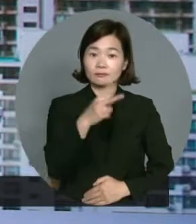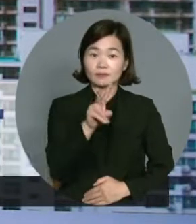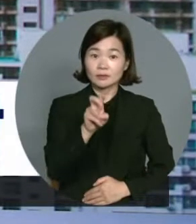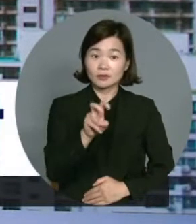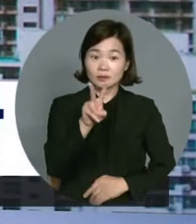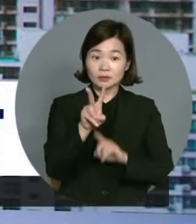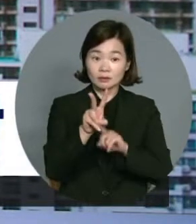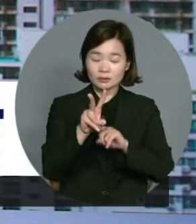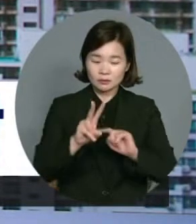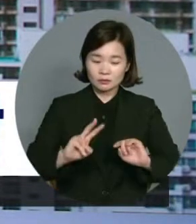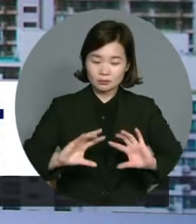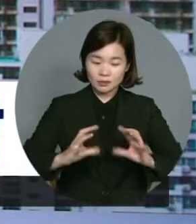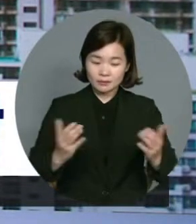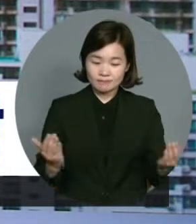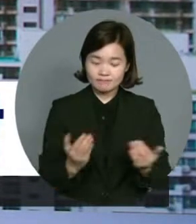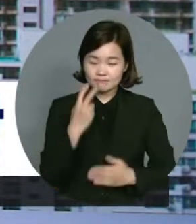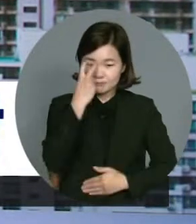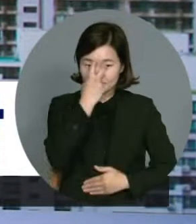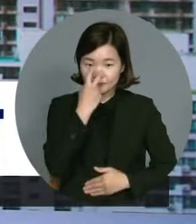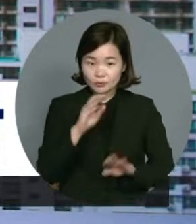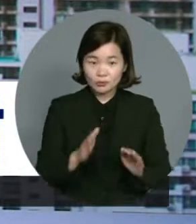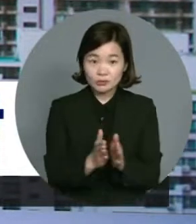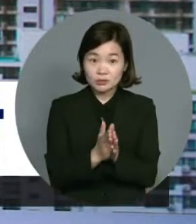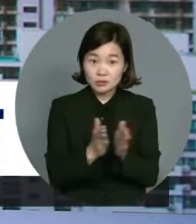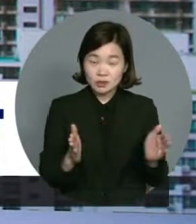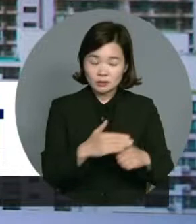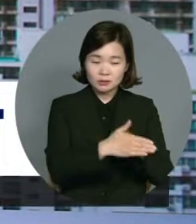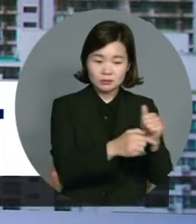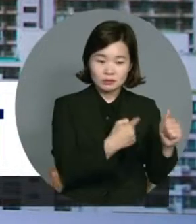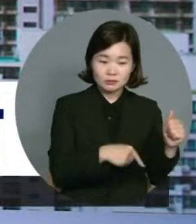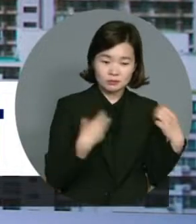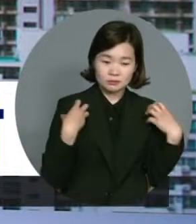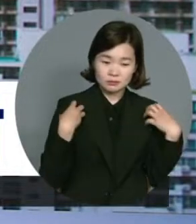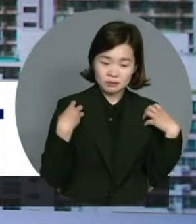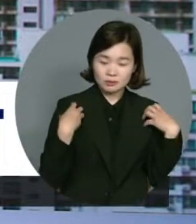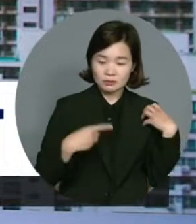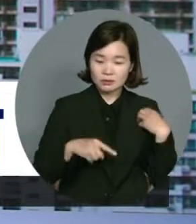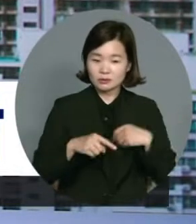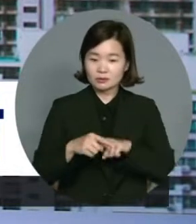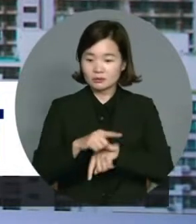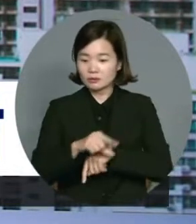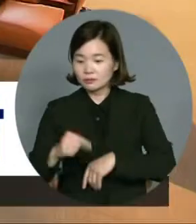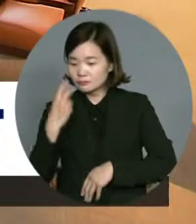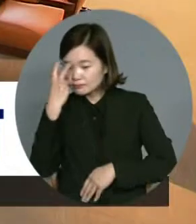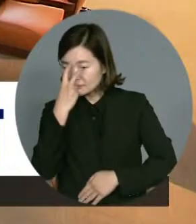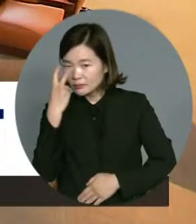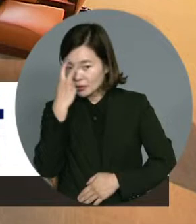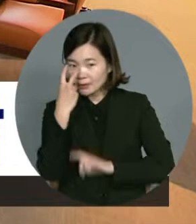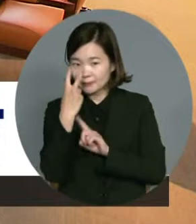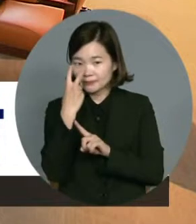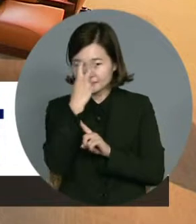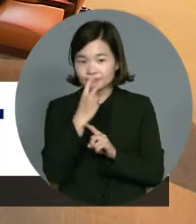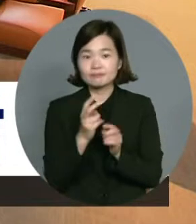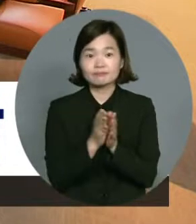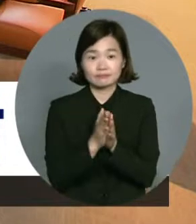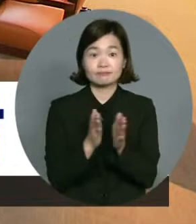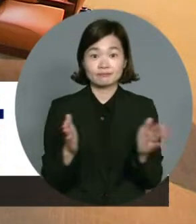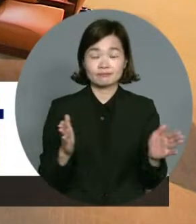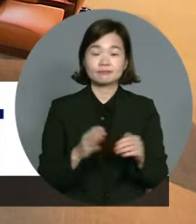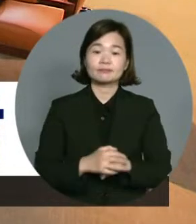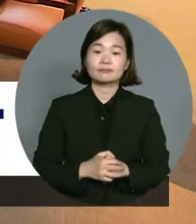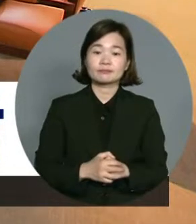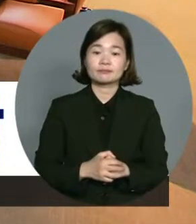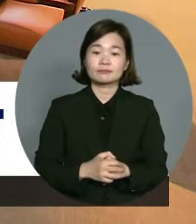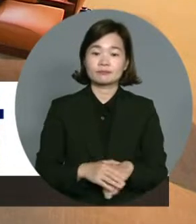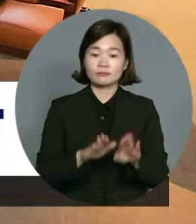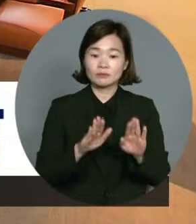2022년 국정감사가 오늘 시작하는 가운데 대구시교육청과 대구지검 등이 피감기관에 포함돼 감사받습니다